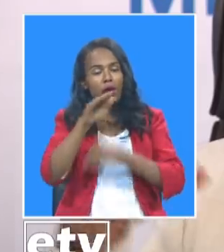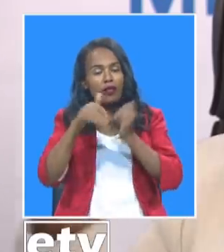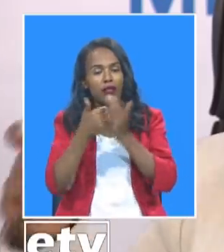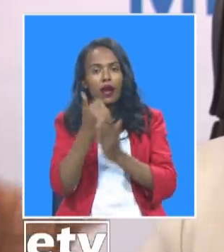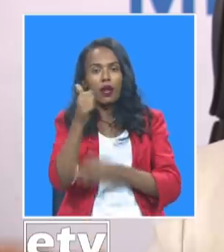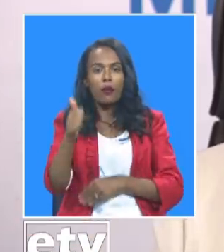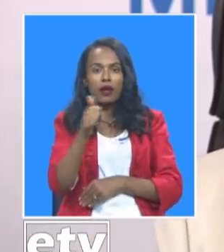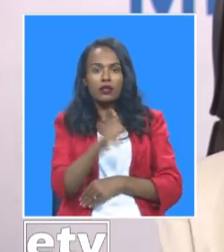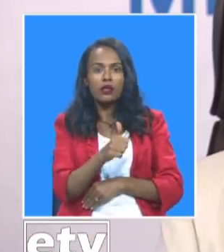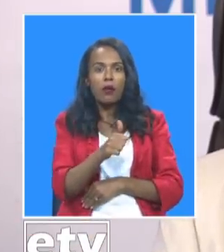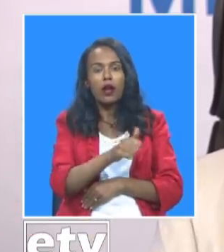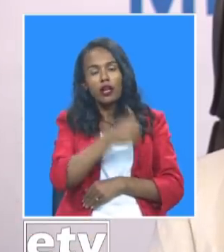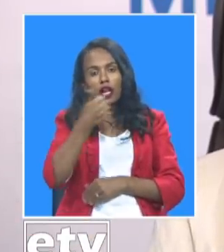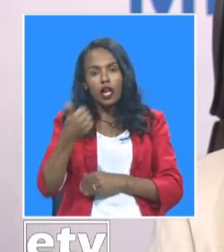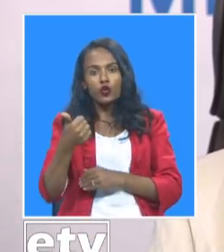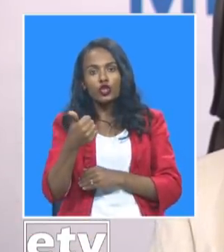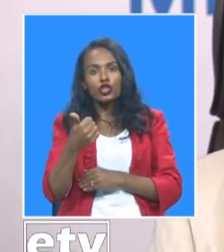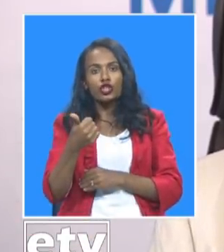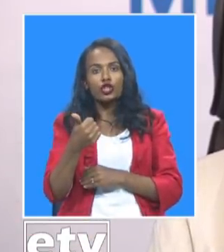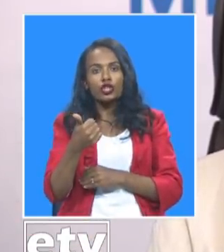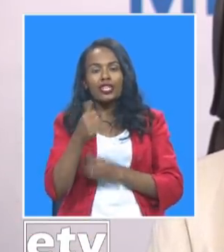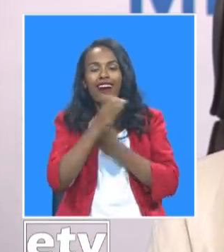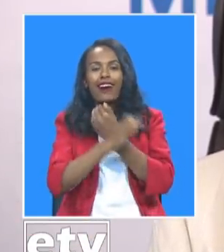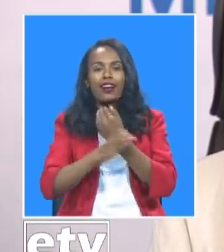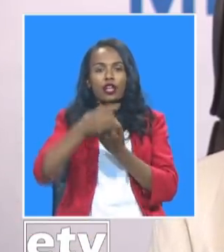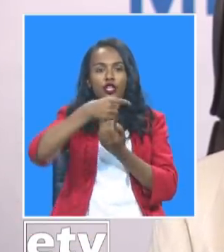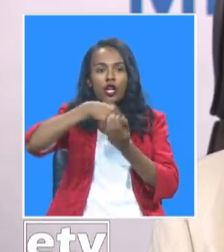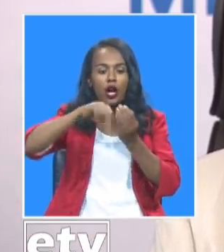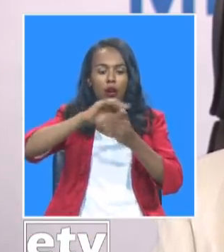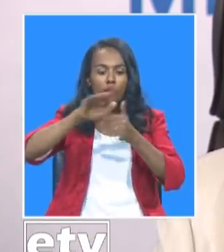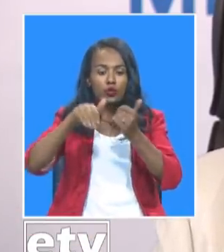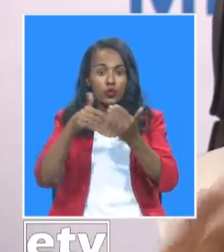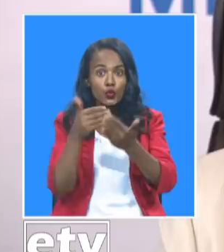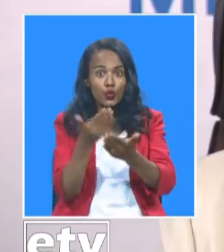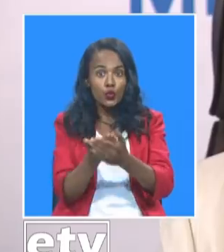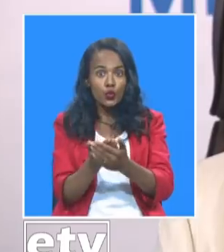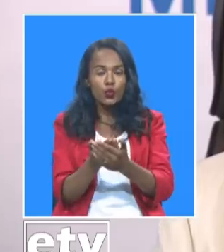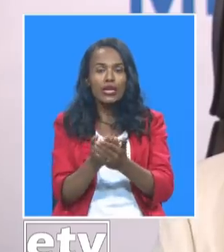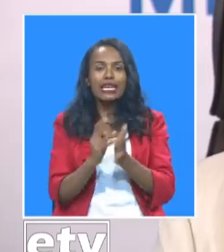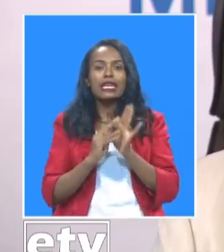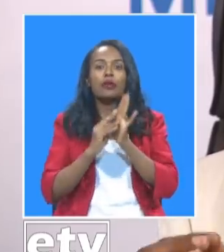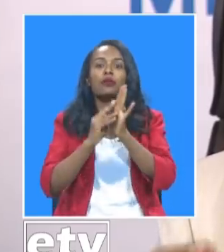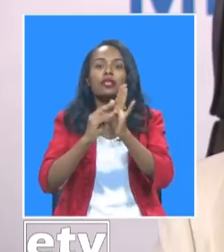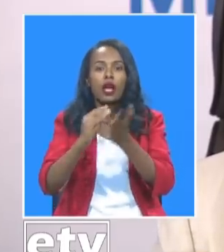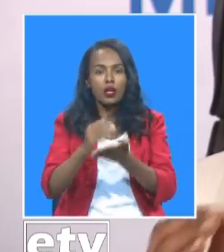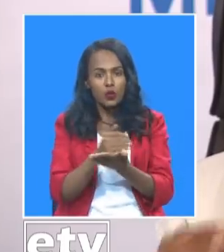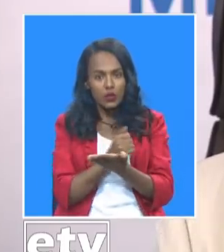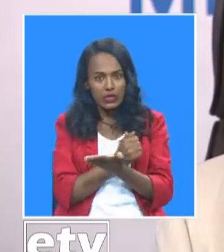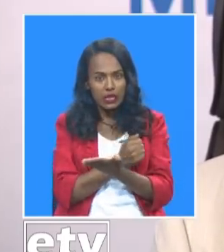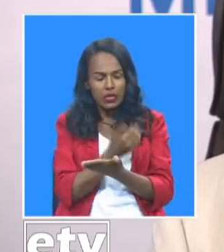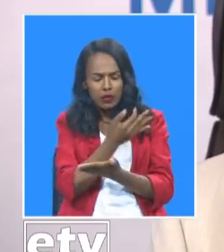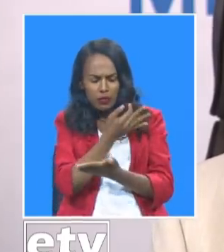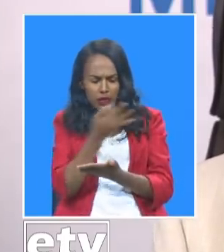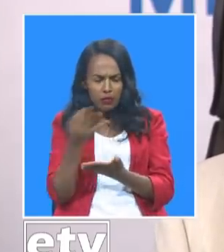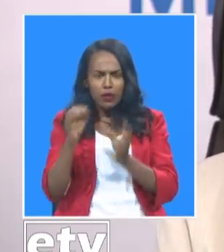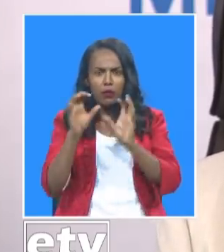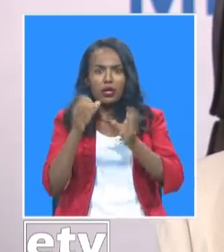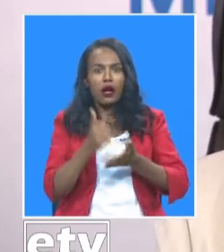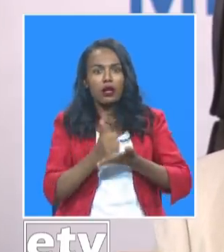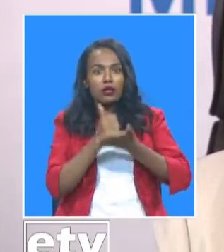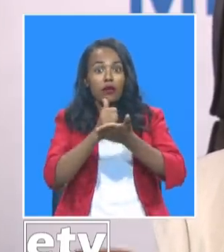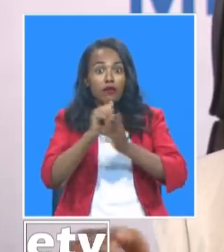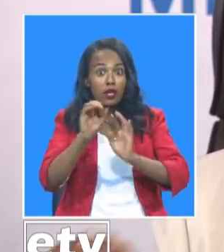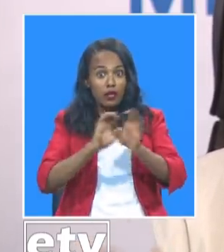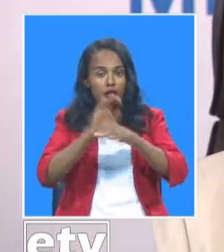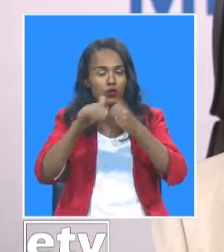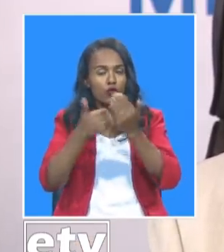በአዲስ አበባ ከዛም ደግሞ ሌሎች የአገራችን አካባቢዎች ሁሉ እንደ አብነት ወስደን በደንብ የሚዲያ ድጋፍ እያለው